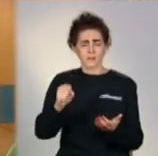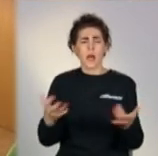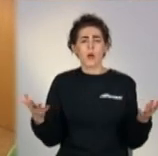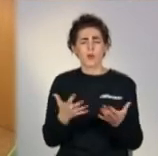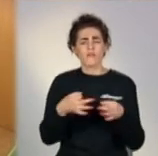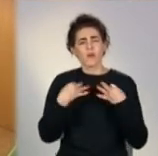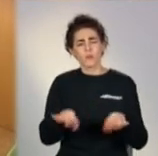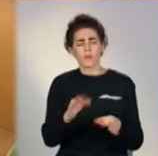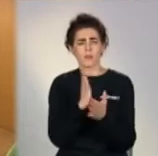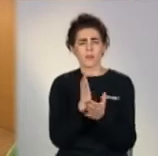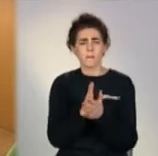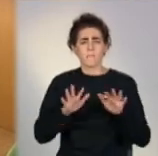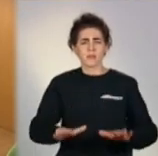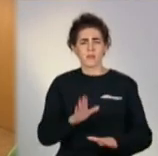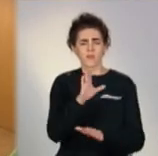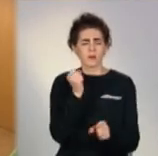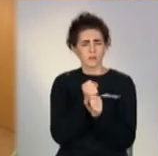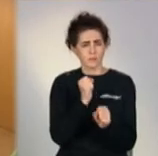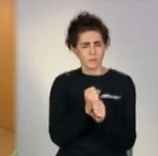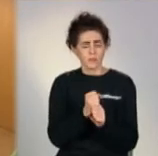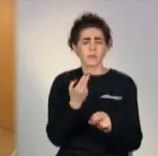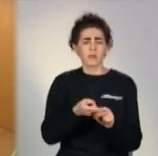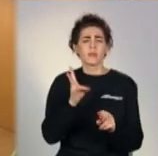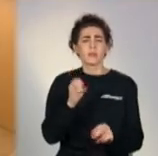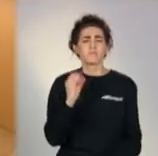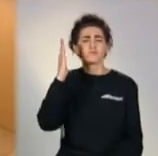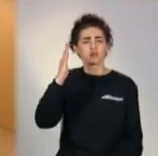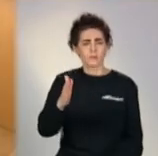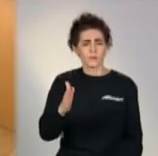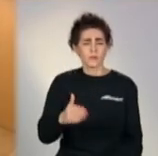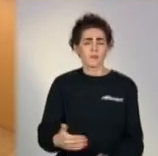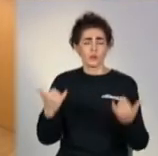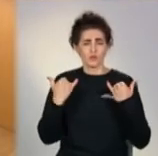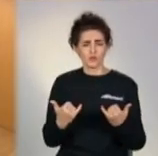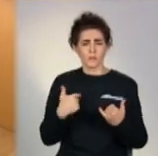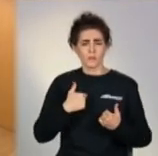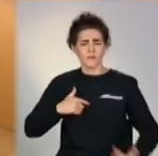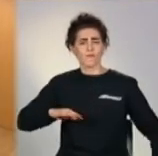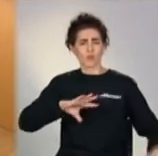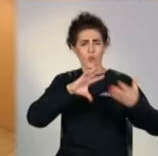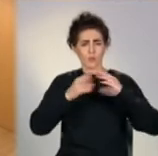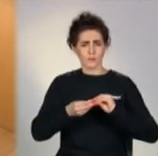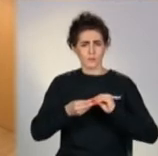вакансії йому будуть потрібні на перспективу. І ми зараз укомплектували